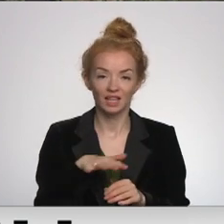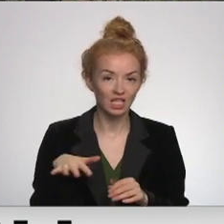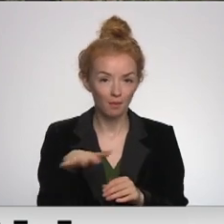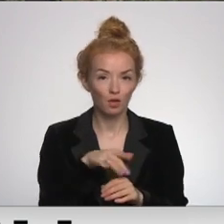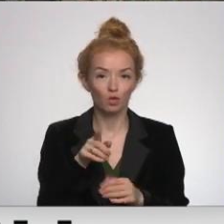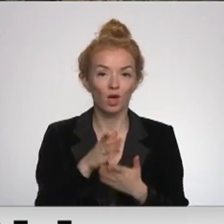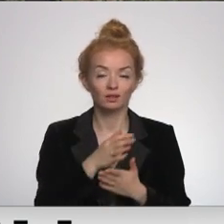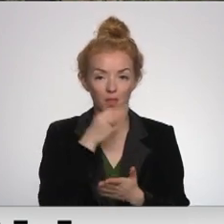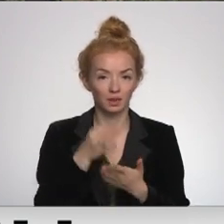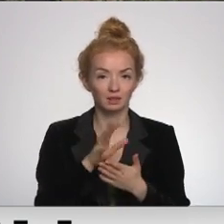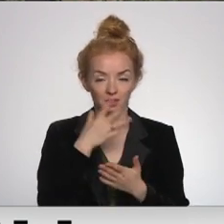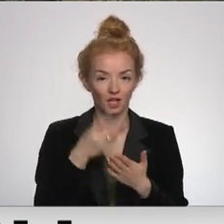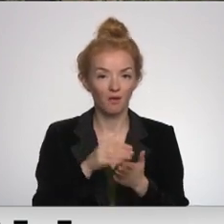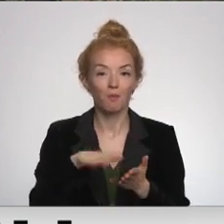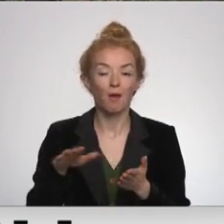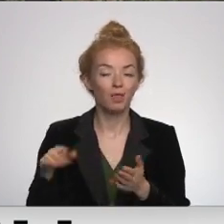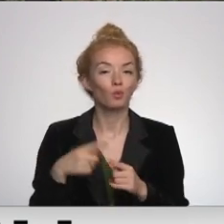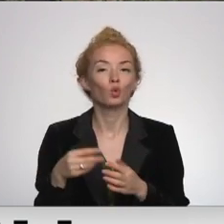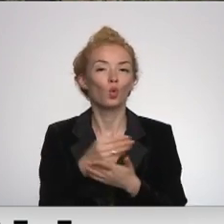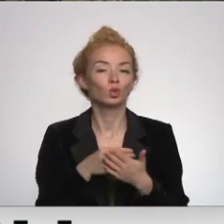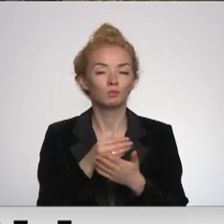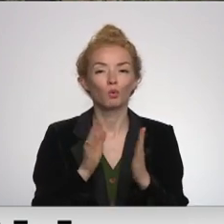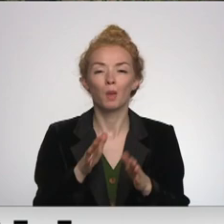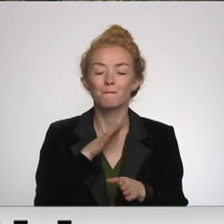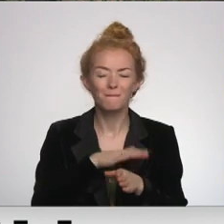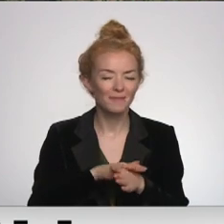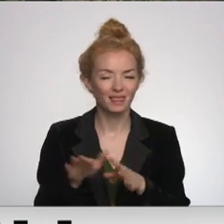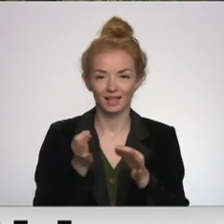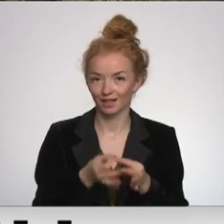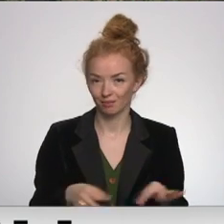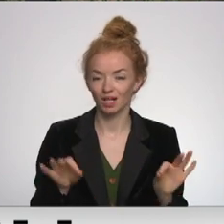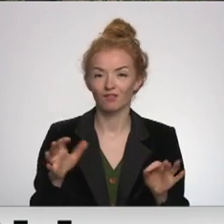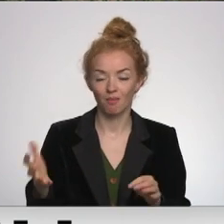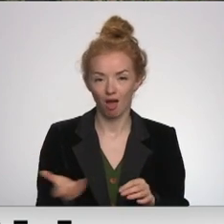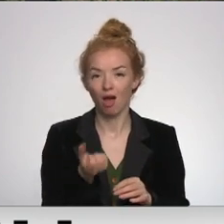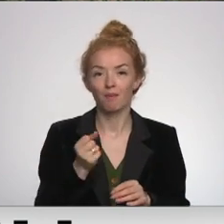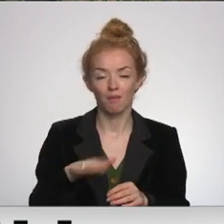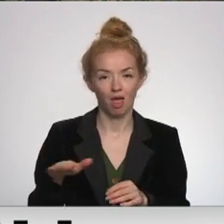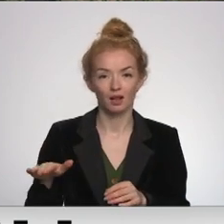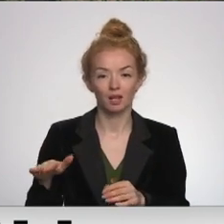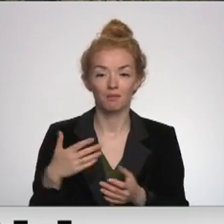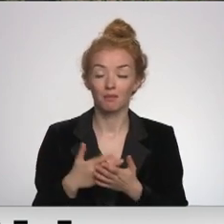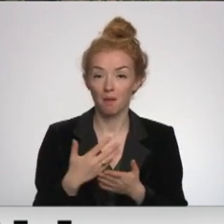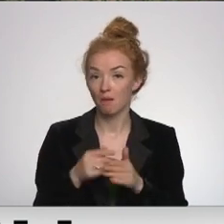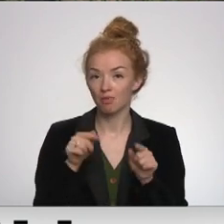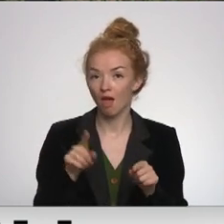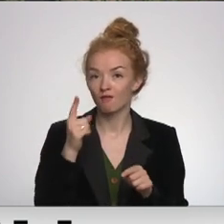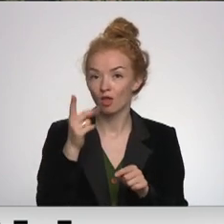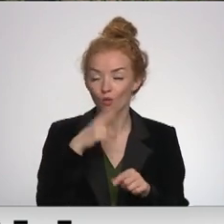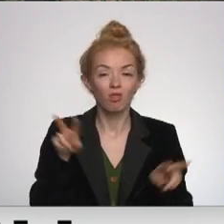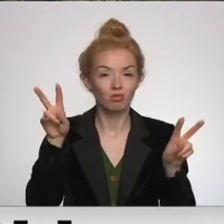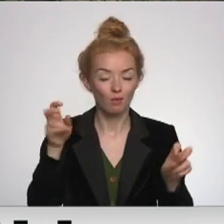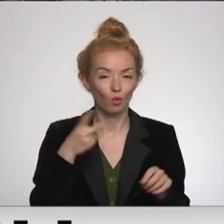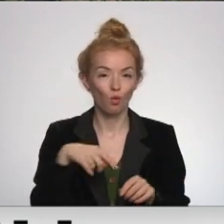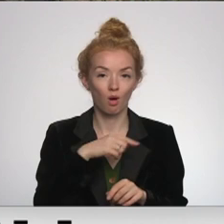saviem bērniem atbildīgs un ko nozīmē būt pilnīgi brīvam ar bērniem. Piemēram, tā ir viena no tēmām, ko